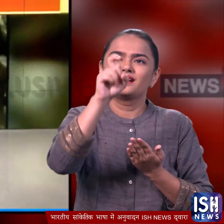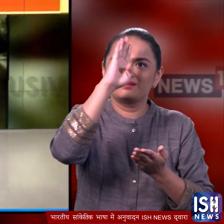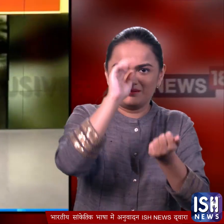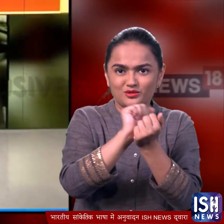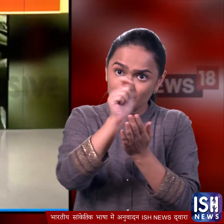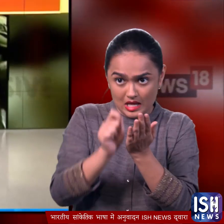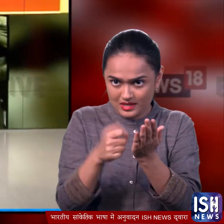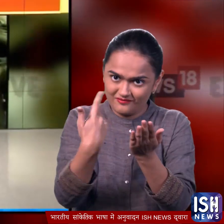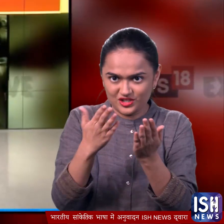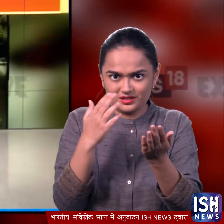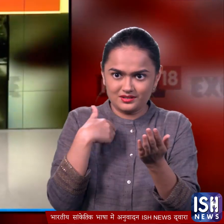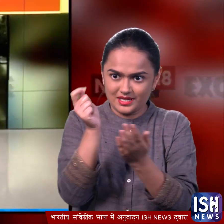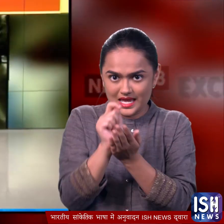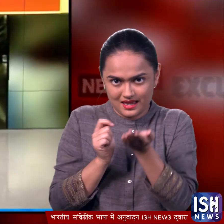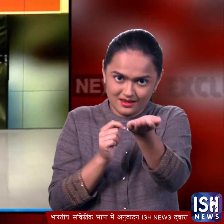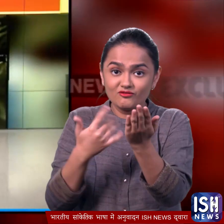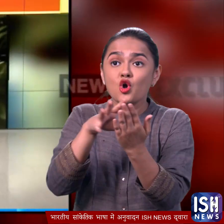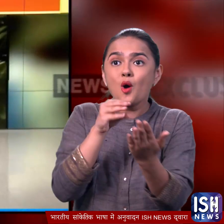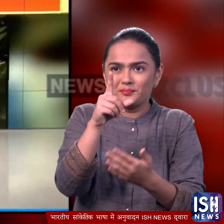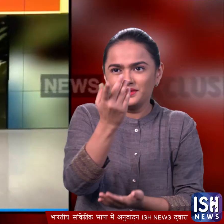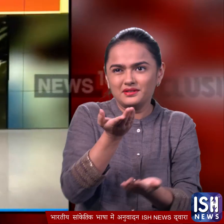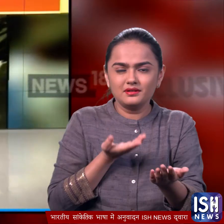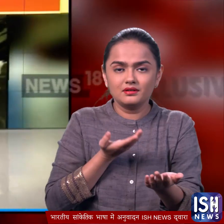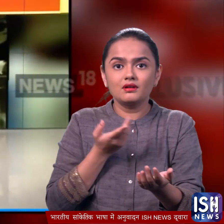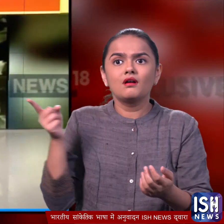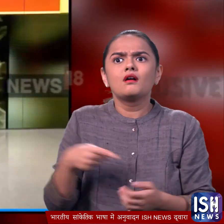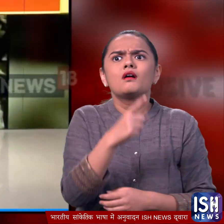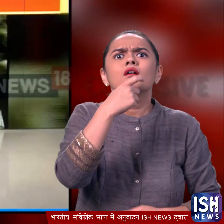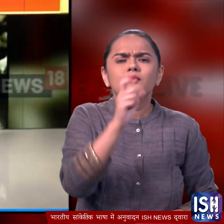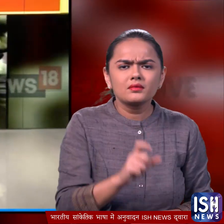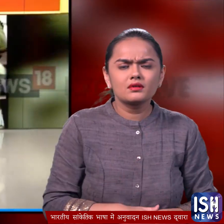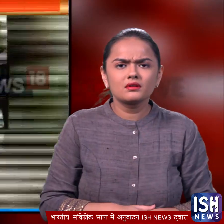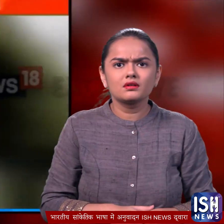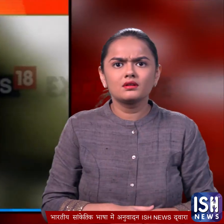उठा। बताया गया कि एक लड़की सचिवालय थाने में मोबाइल चोरी की शिकायत दर्ज करने के लिए पहुंची थी,